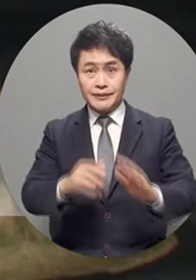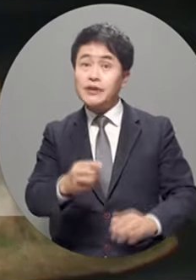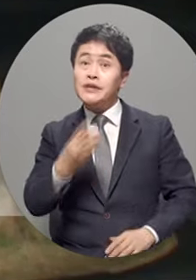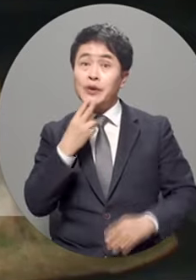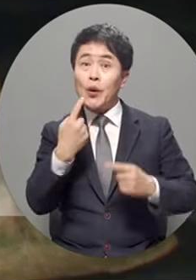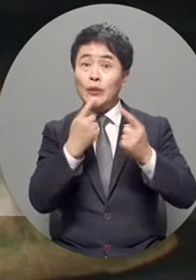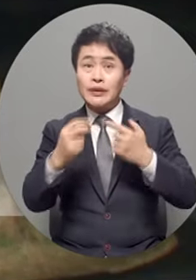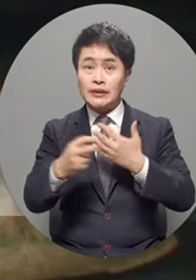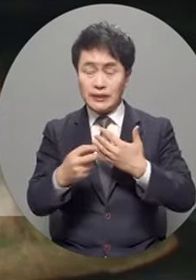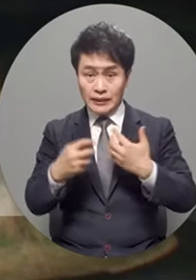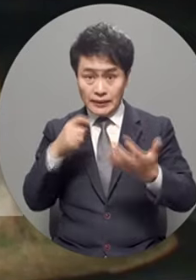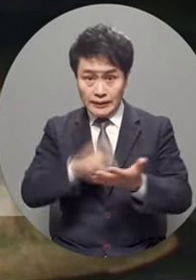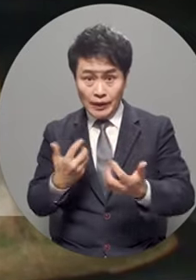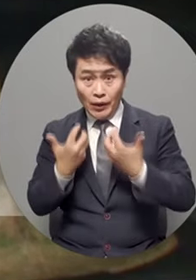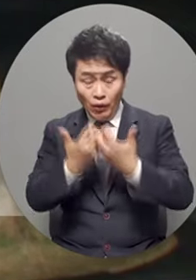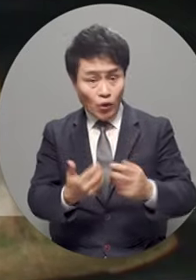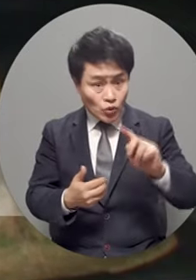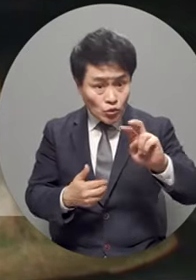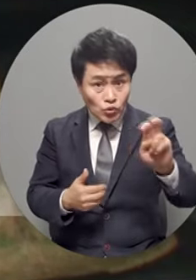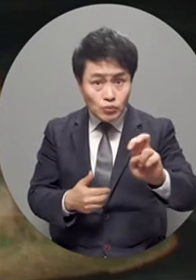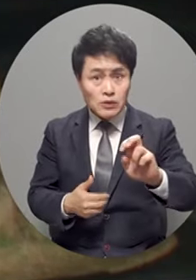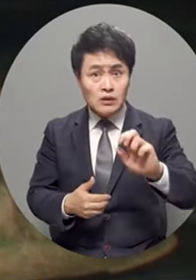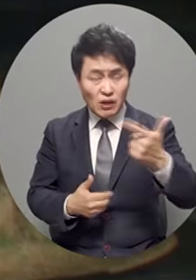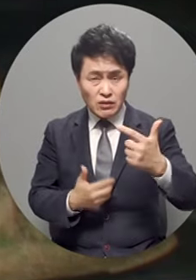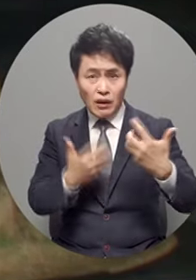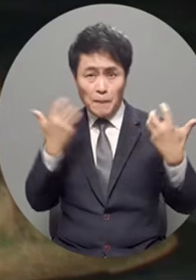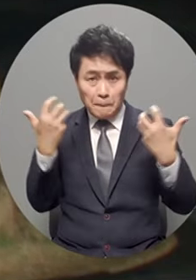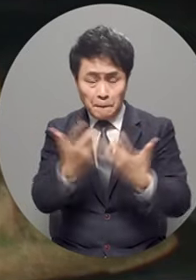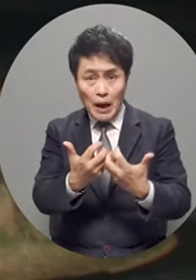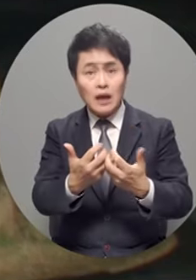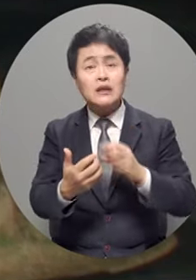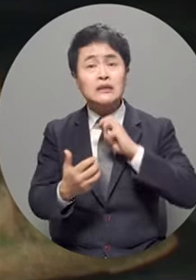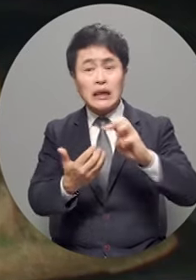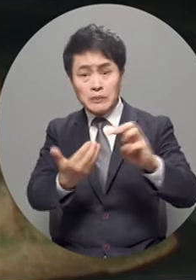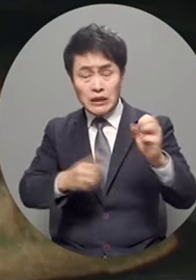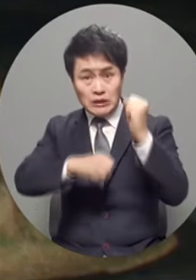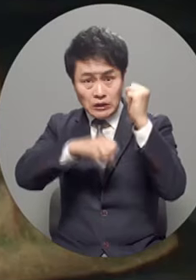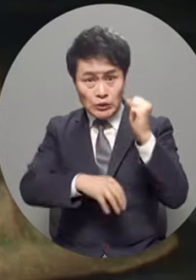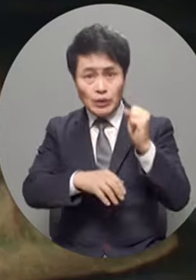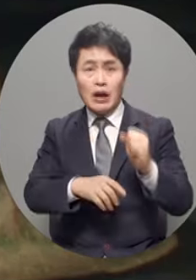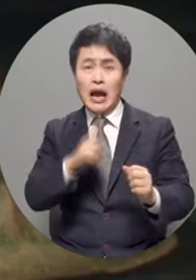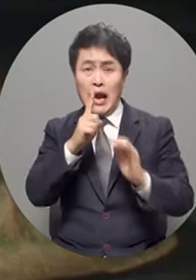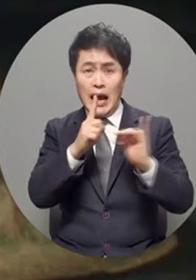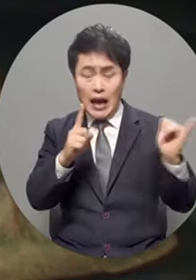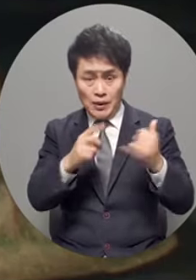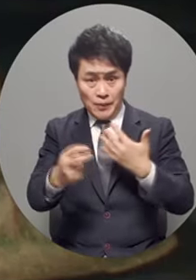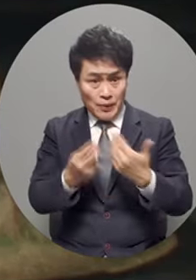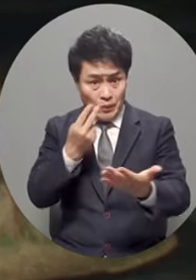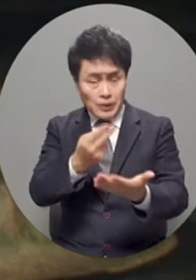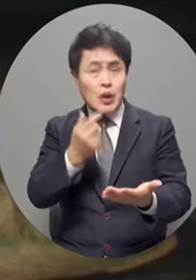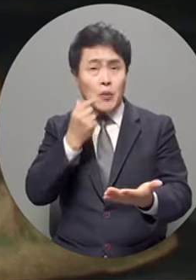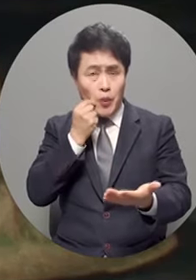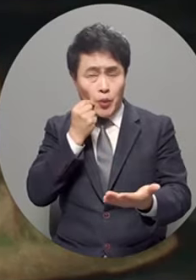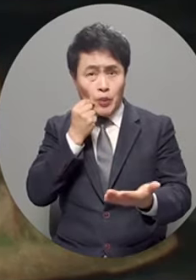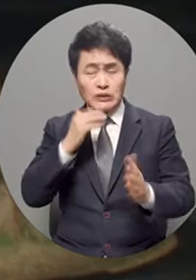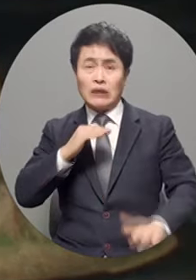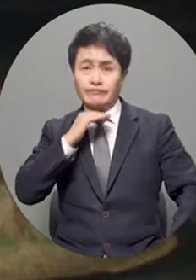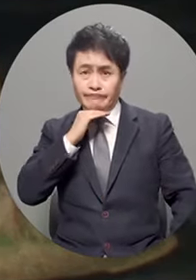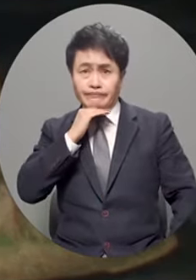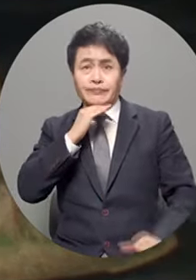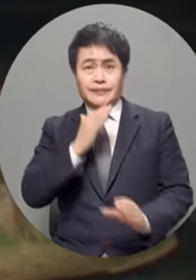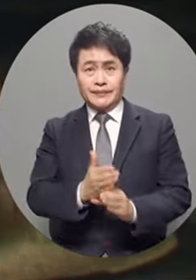서울대병원 응급실 병상 26개가 전부 찼고요. 30분 전 기준으로 환자 한 명이 병상을 배정받지 못해서 기다리고